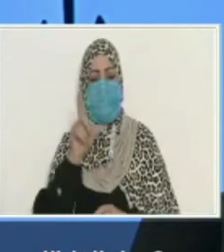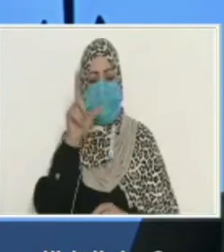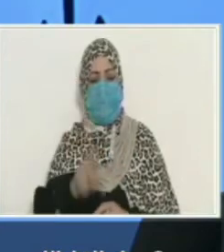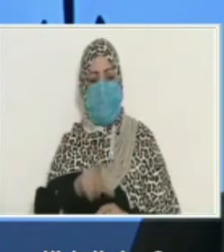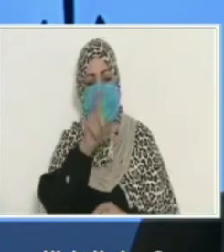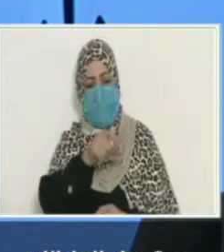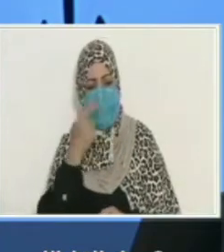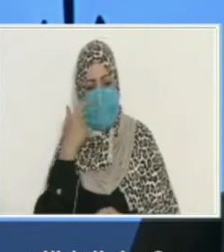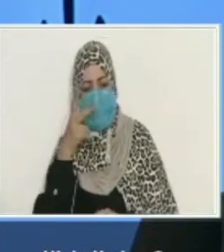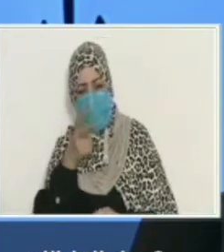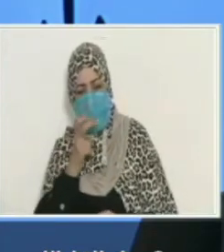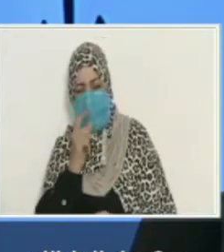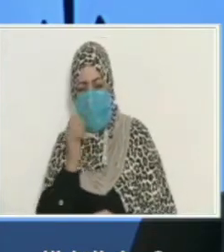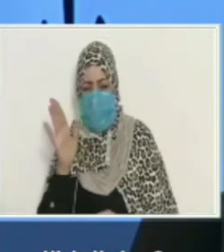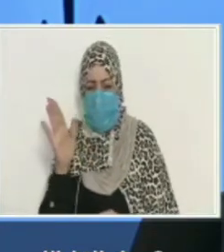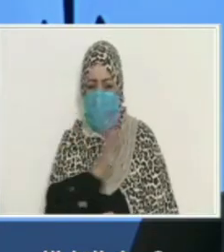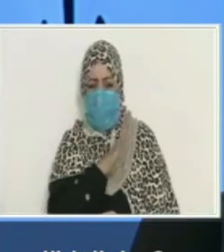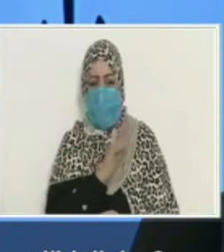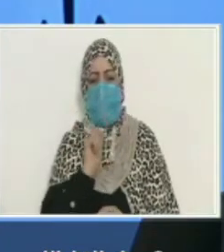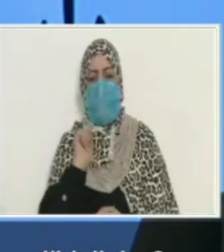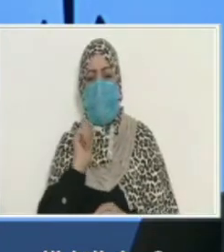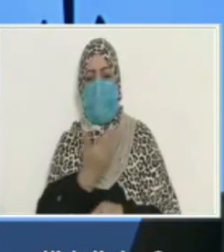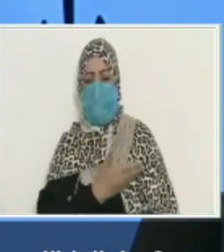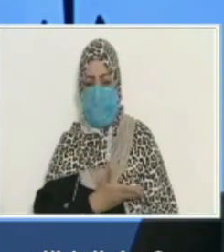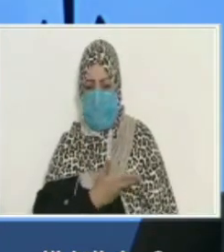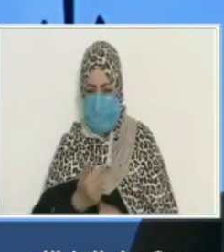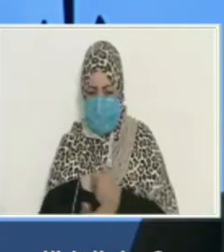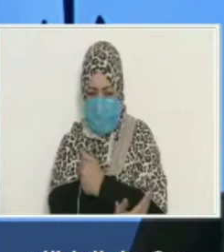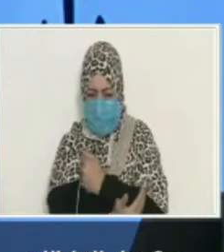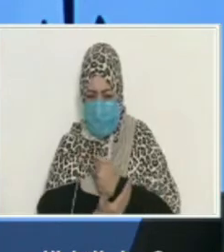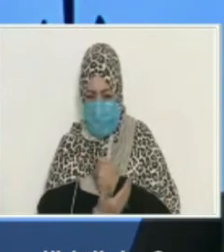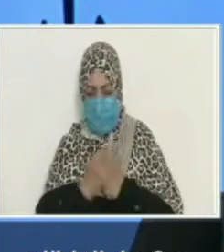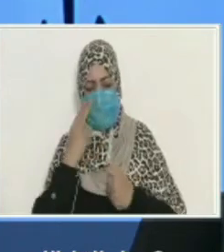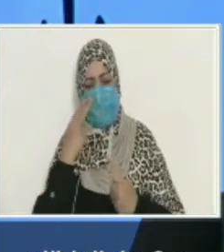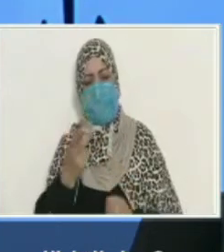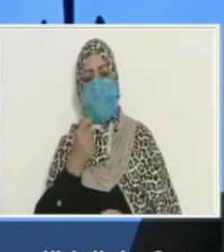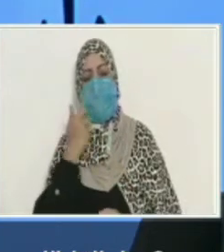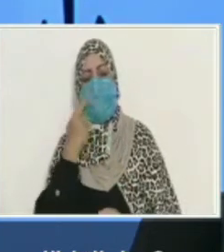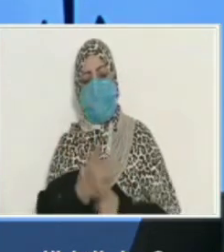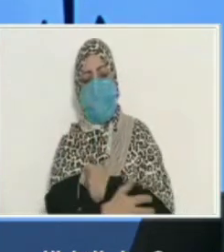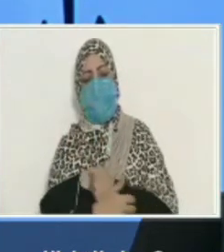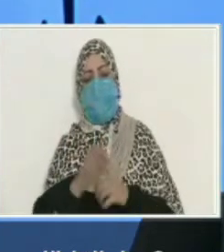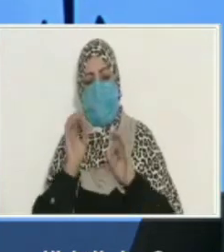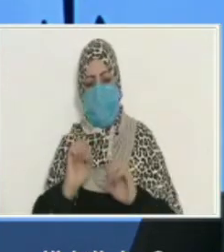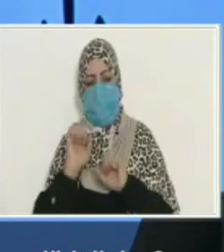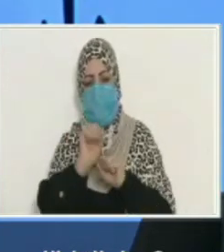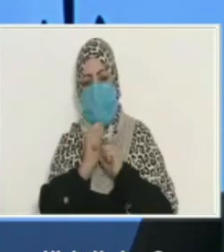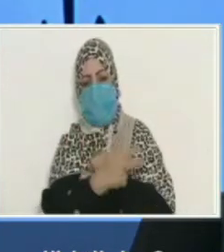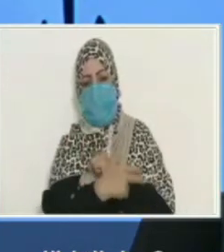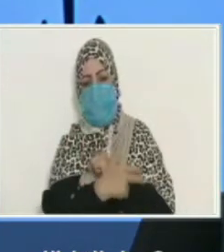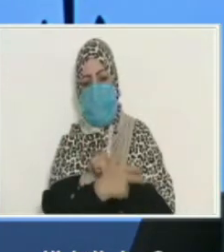يعني أنهم من أهل الزكاة. إنما الصدقات للفقراء والمساكين والعاملين عليها والمؤلفة قلوبهم داخل